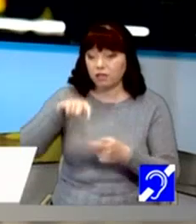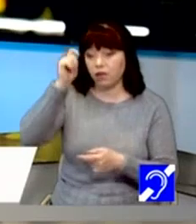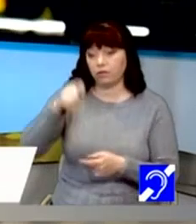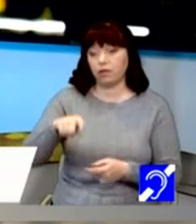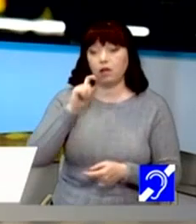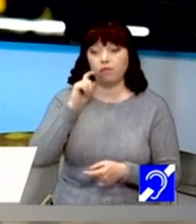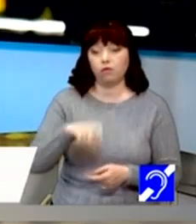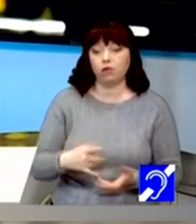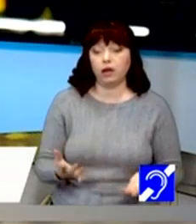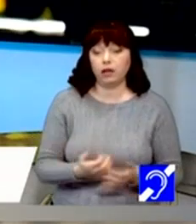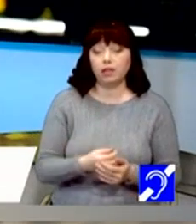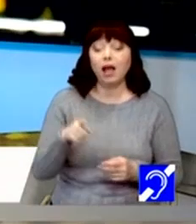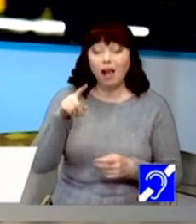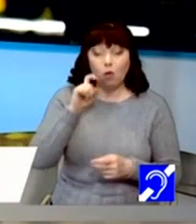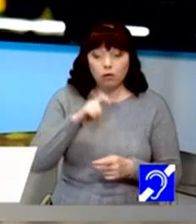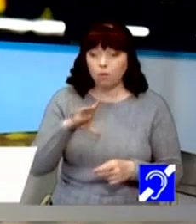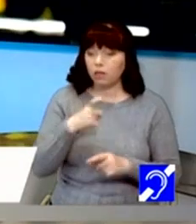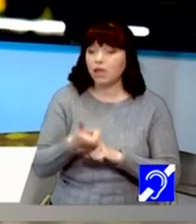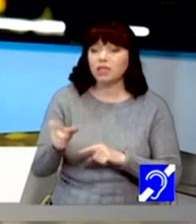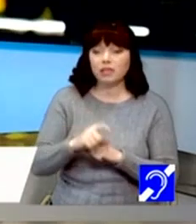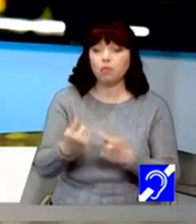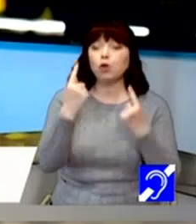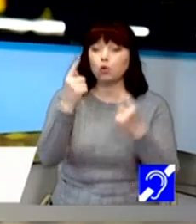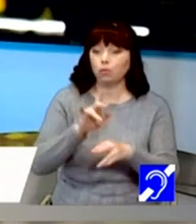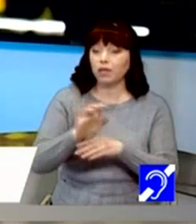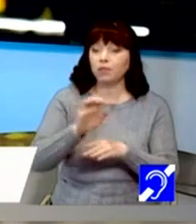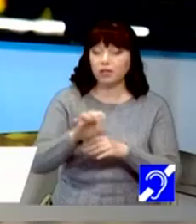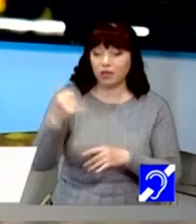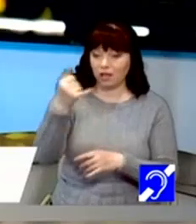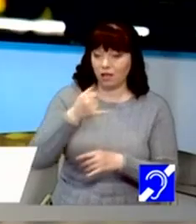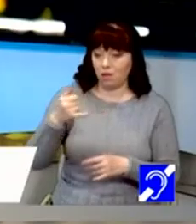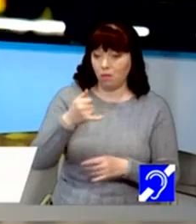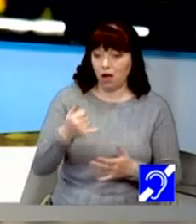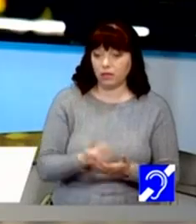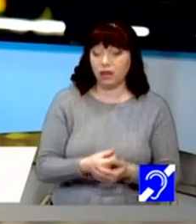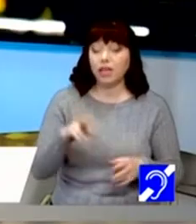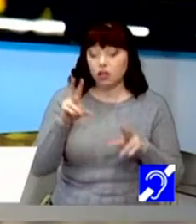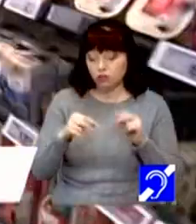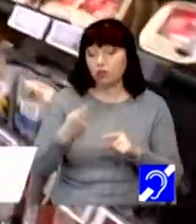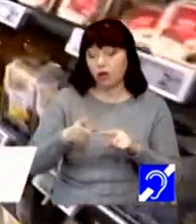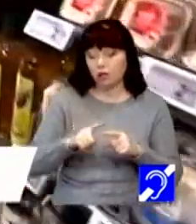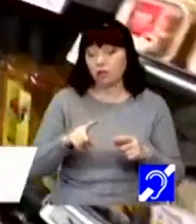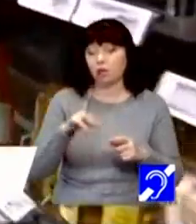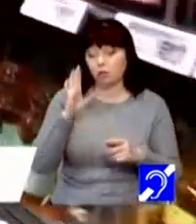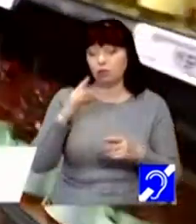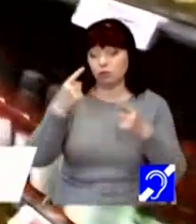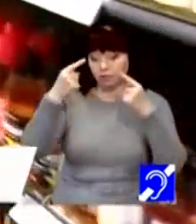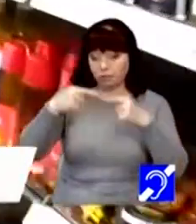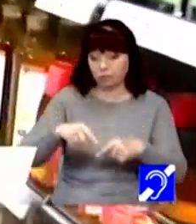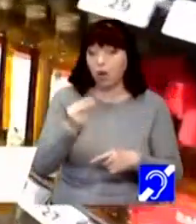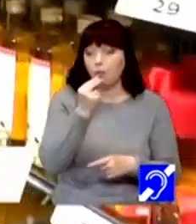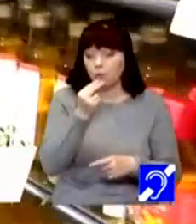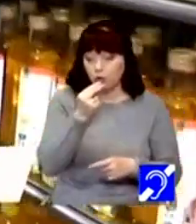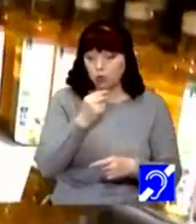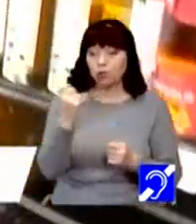Ucraina seara era cel mai mare producător Mondial de ulei de floarea soarelui sunt semne ale unei grinzi lemn tare și ale creșterii prețurilor